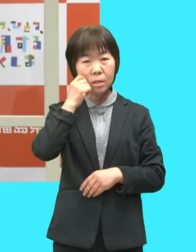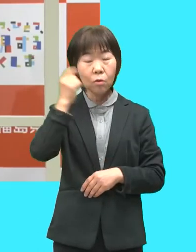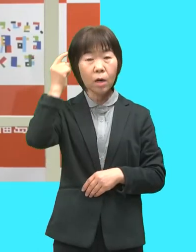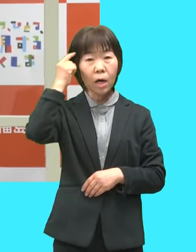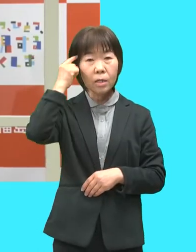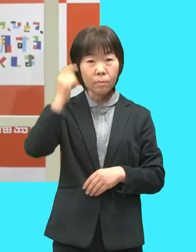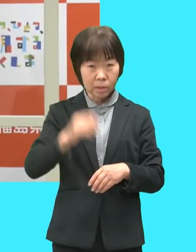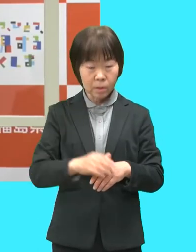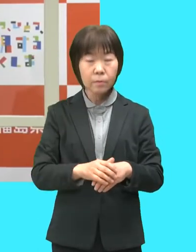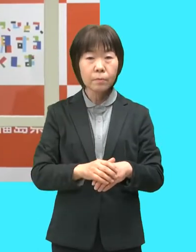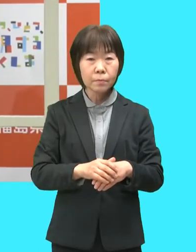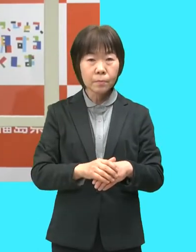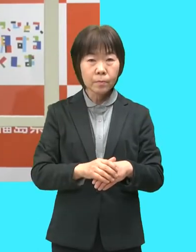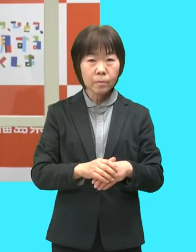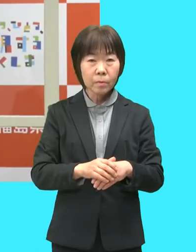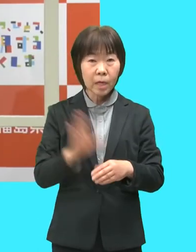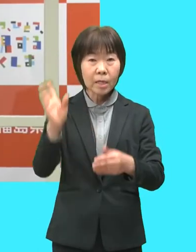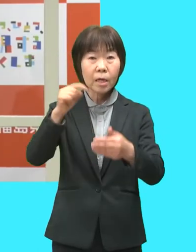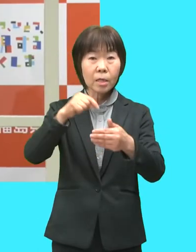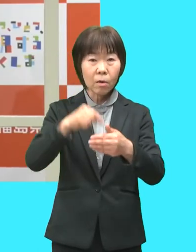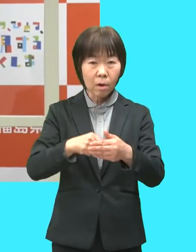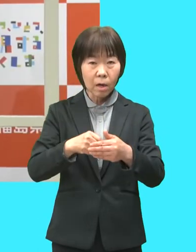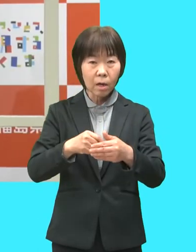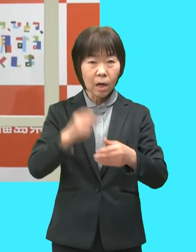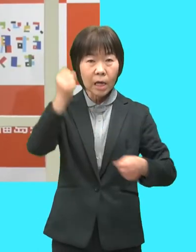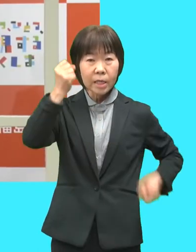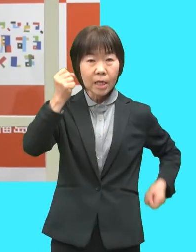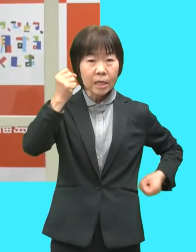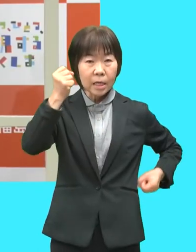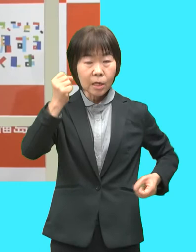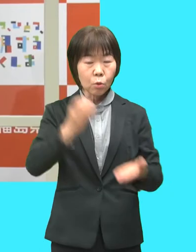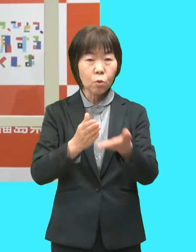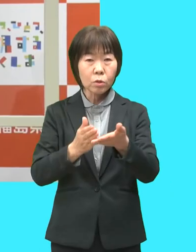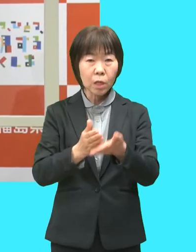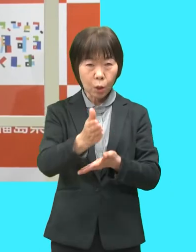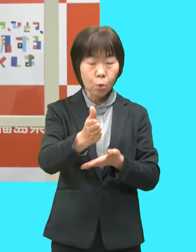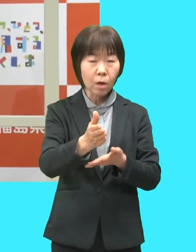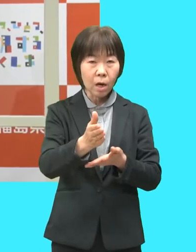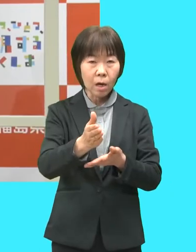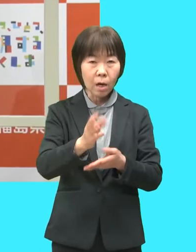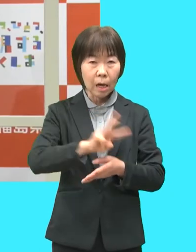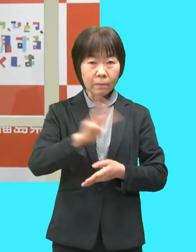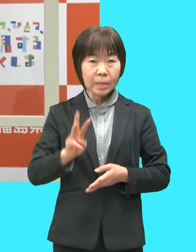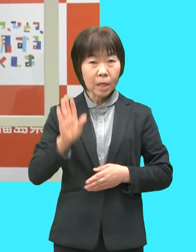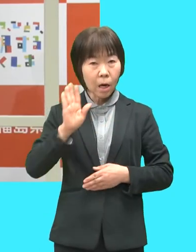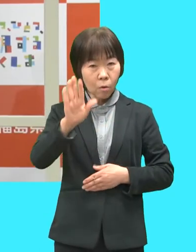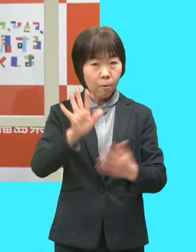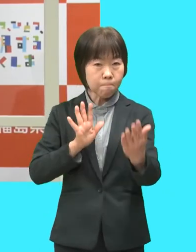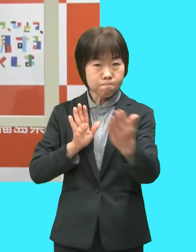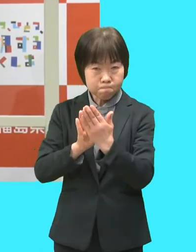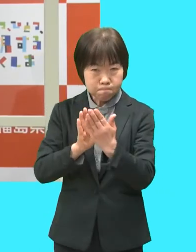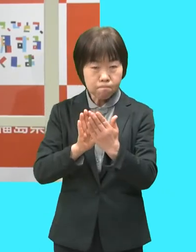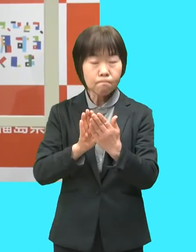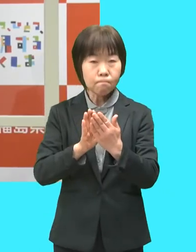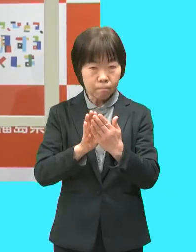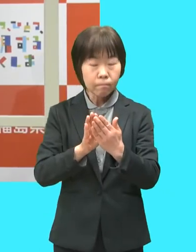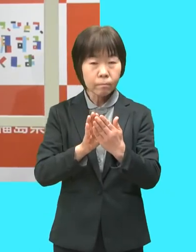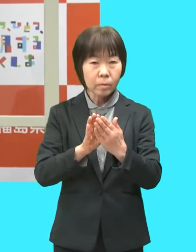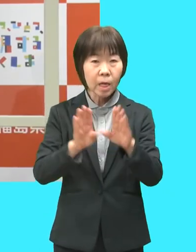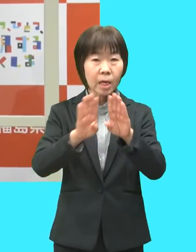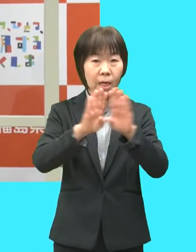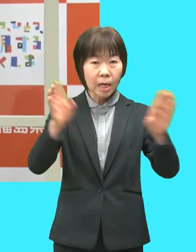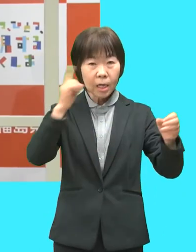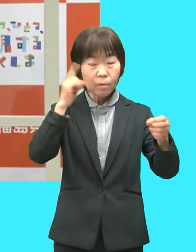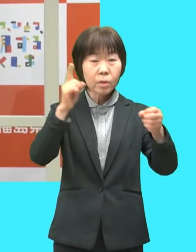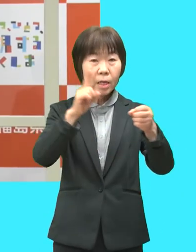えております。県内では聖火リレーのグランドスタートが3日後に迫っています。大会に